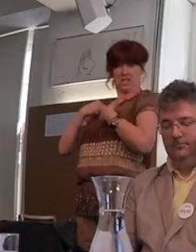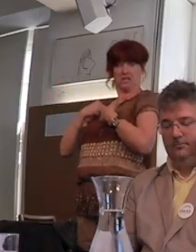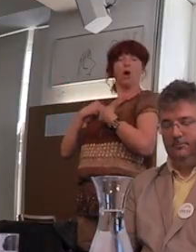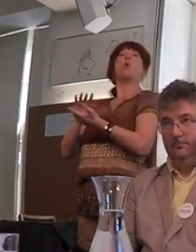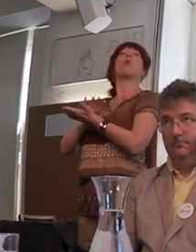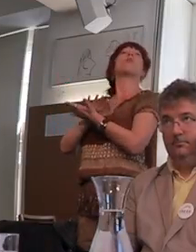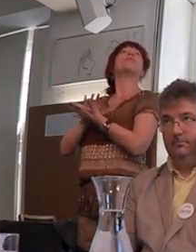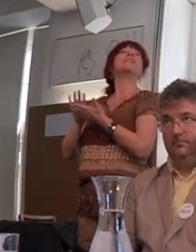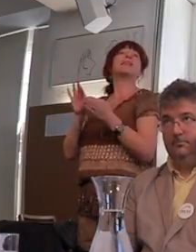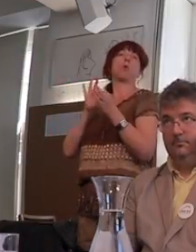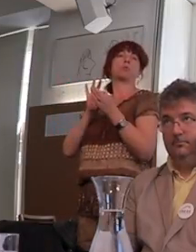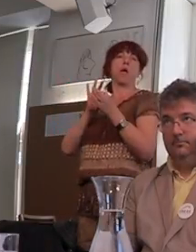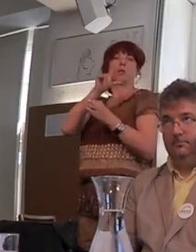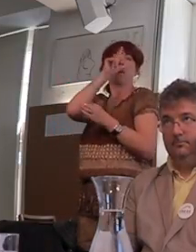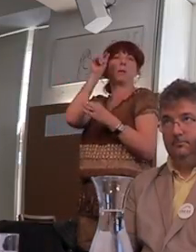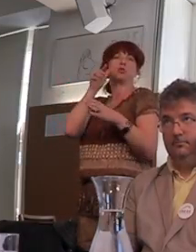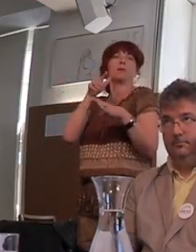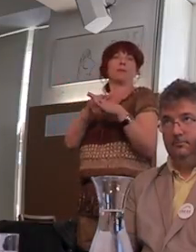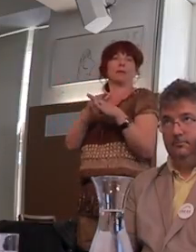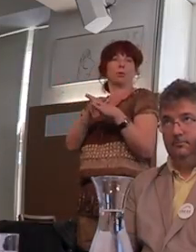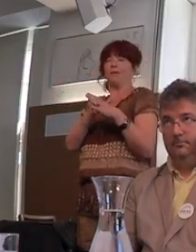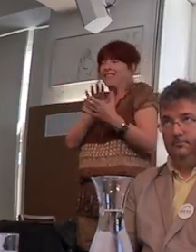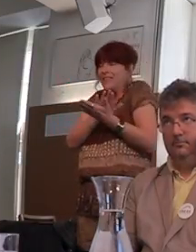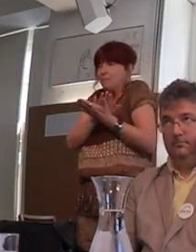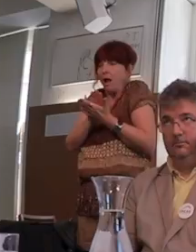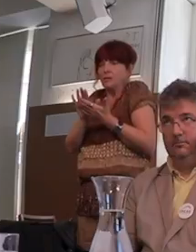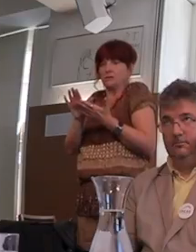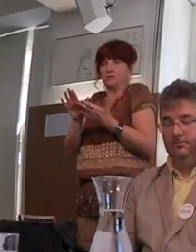mit einem Menschen mit Behinderung direkt zu tun hatte,